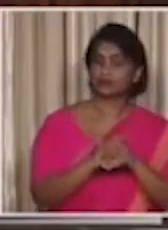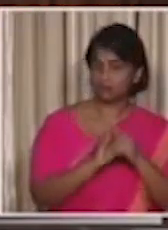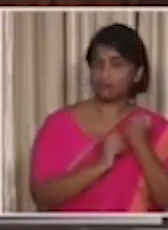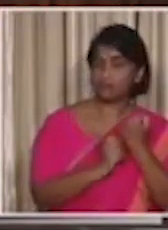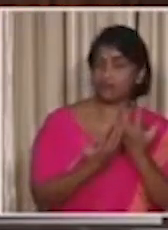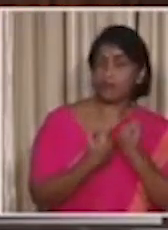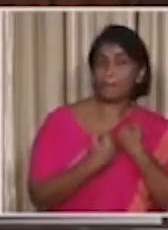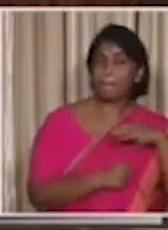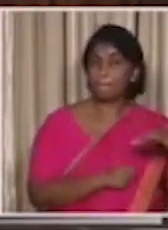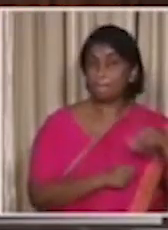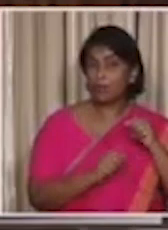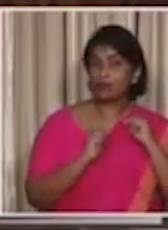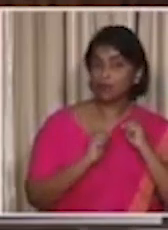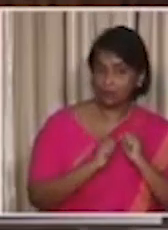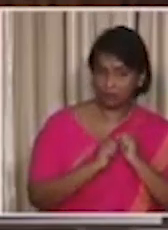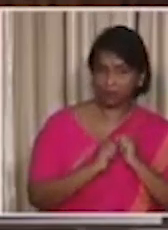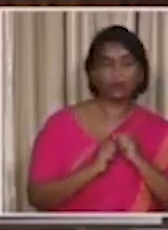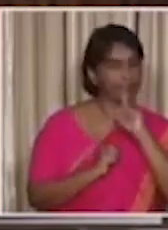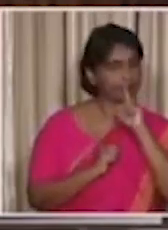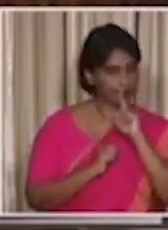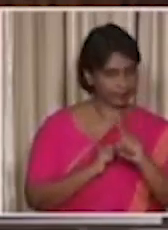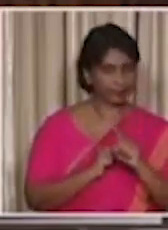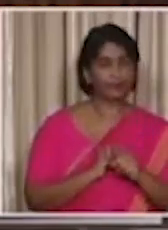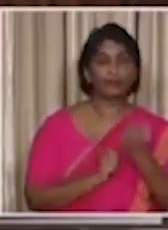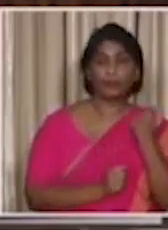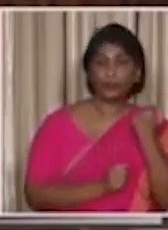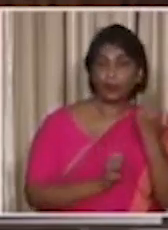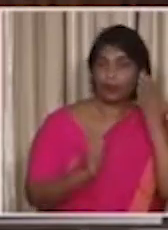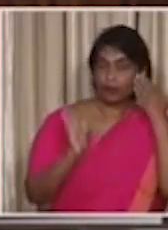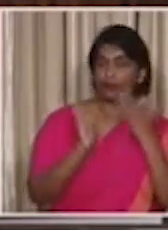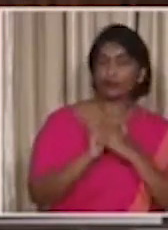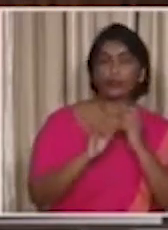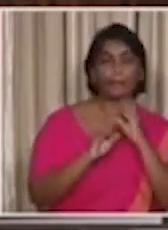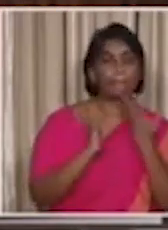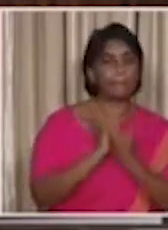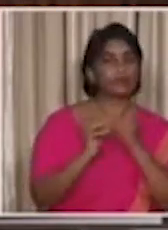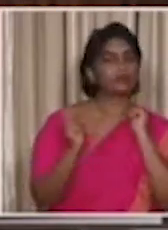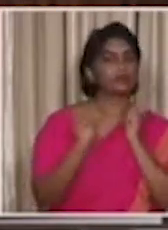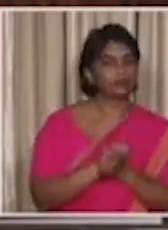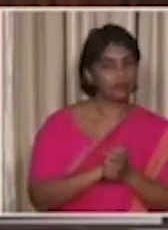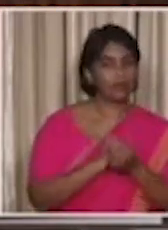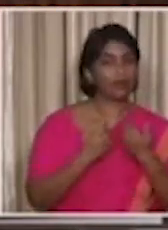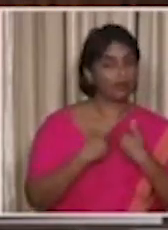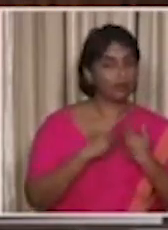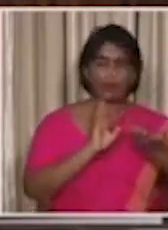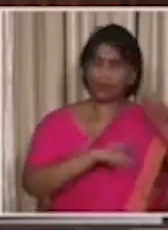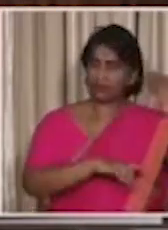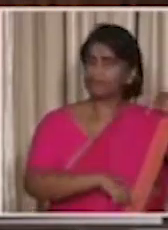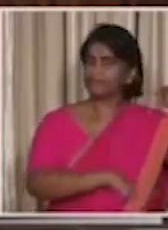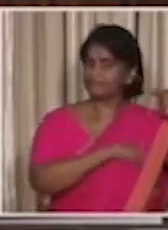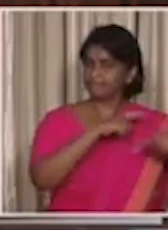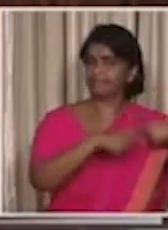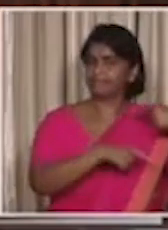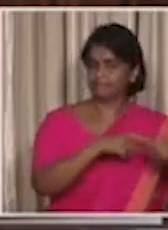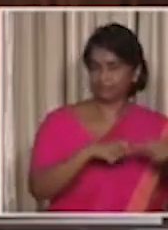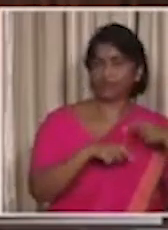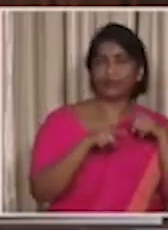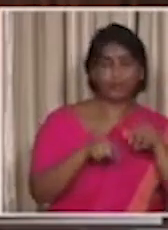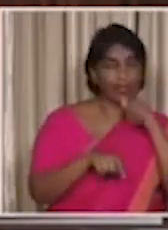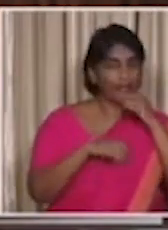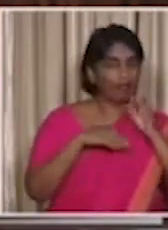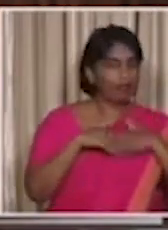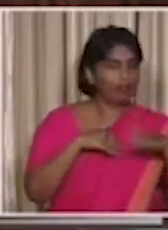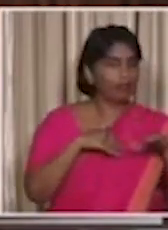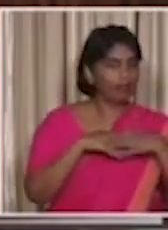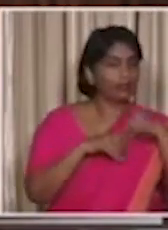බලතල පාවිච්චි කරන හැටි ගැන කියනවා. බලය වෙනුවෙන් ප්‍රතිපත්ති වෙනස් කරනවා. අප අතීතයේ සිටම මේ දක්වා අත්විඳ